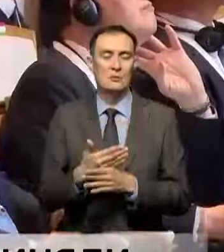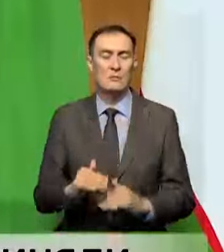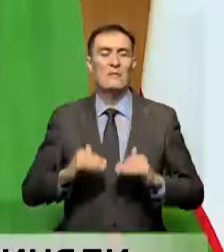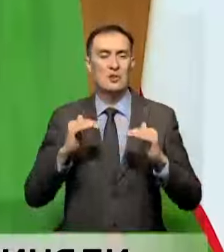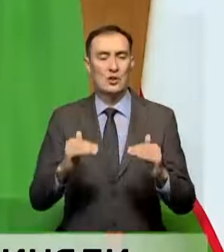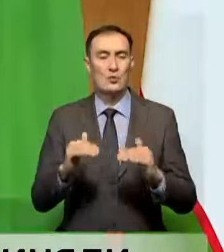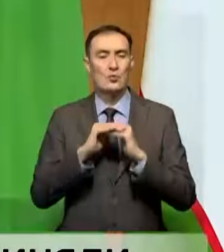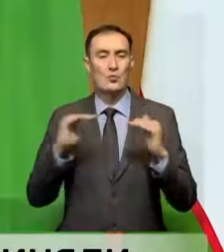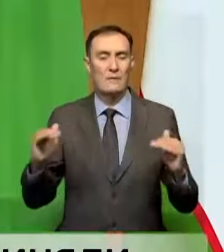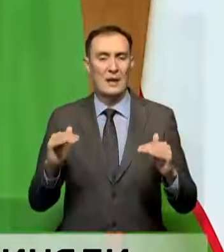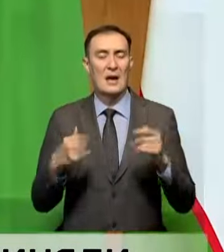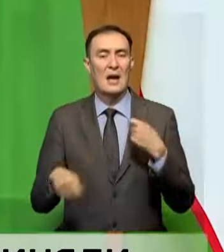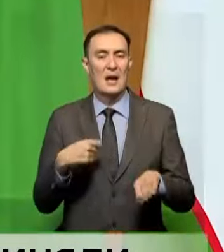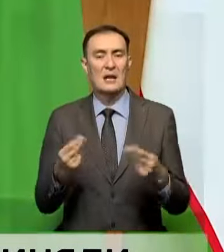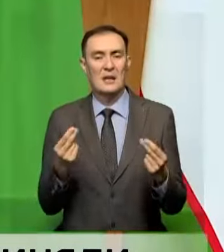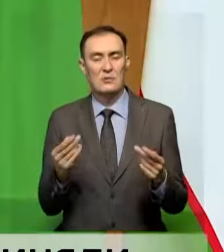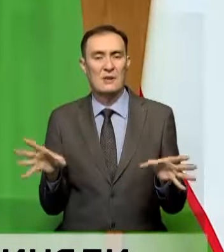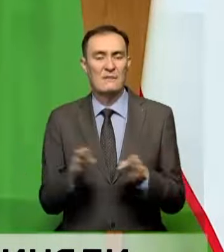повышению уровня экономической взаимосвязанности региона.